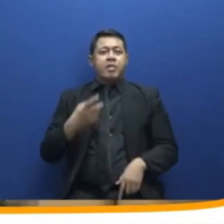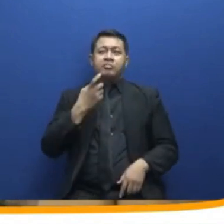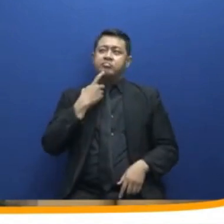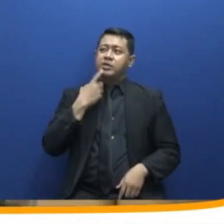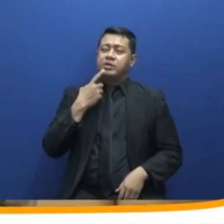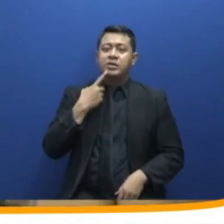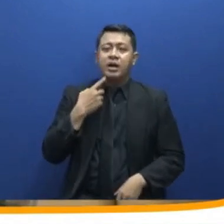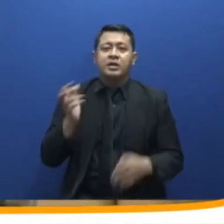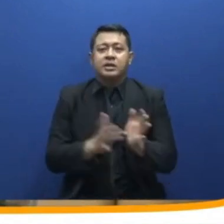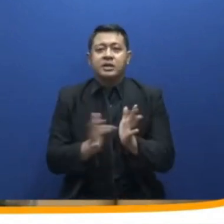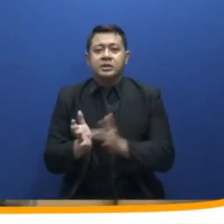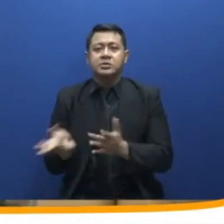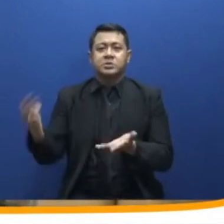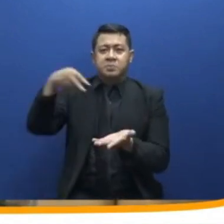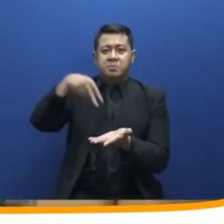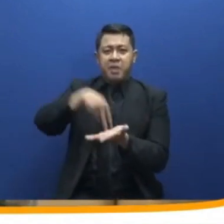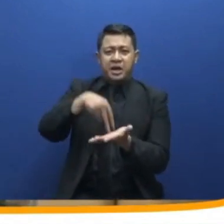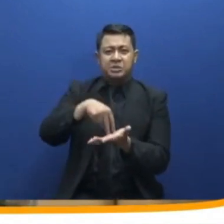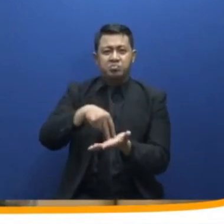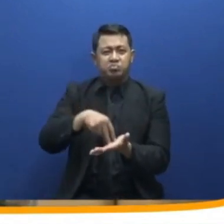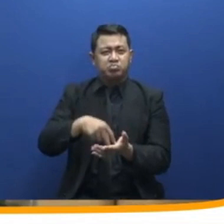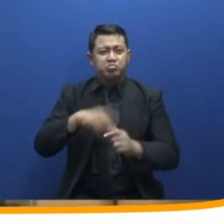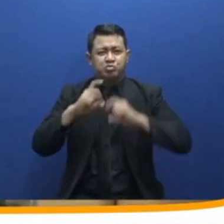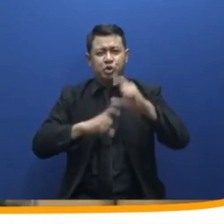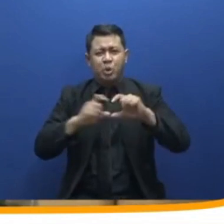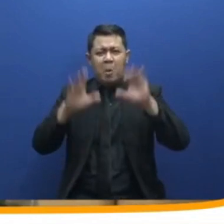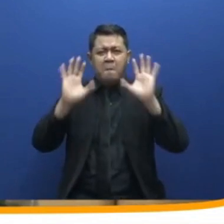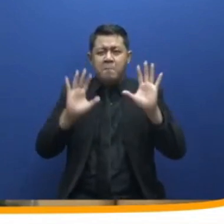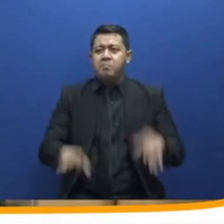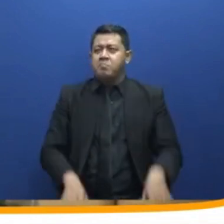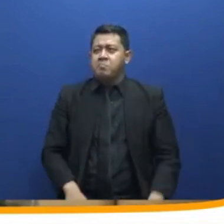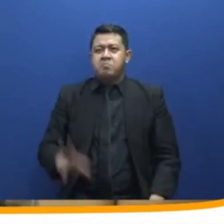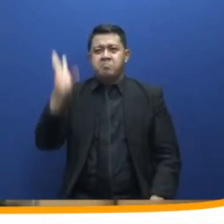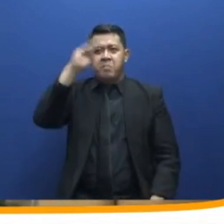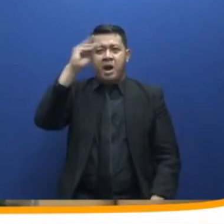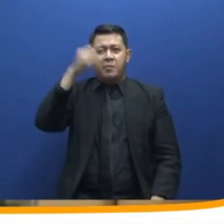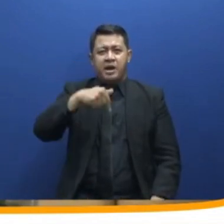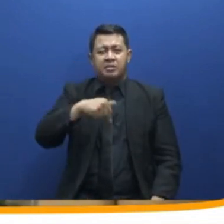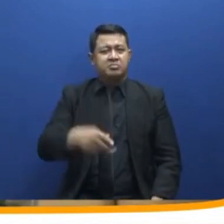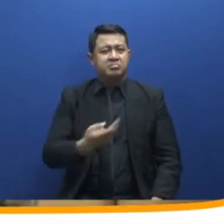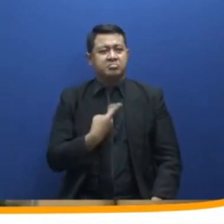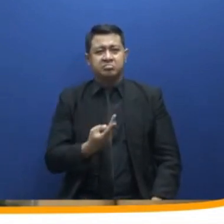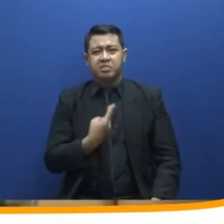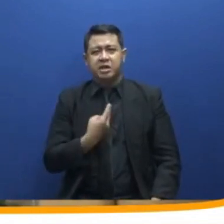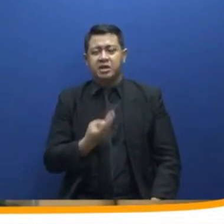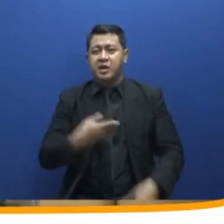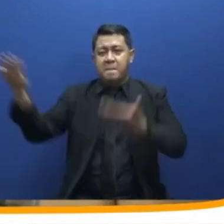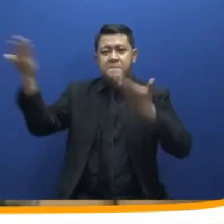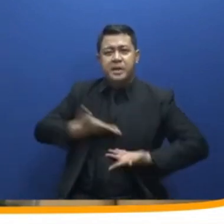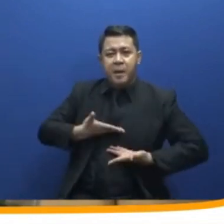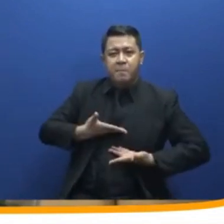kebangkitan Yesus begitu banyak kisah dan malam hari ini kita menyongsong